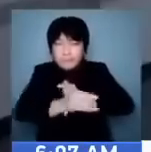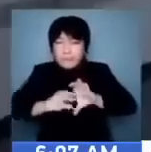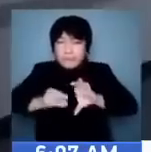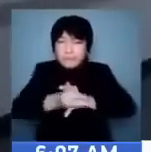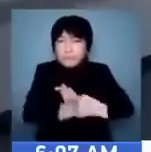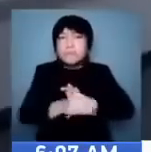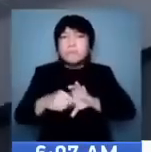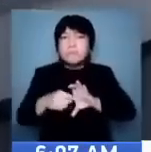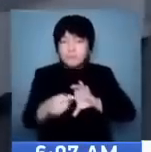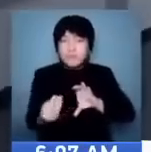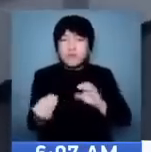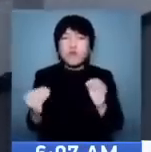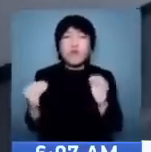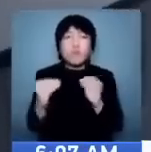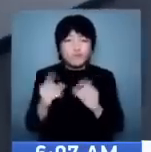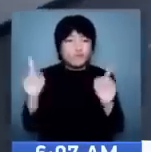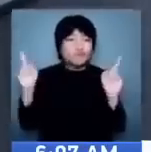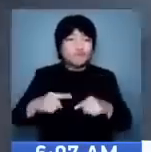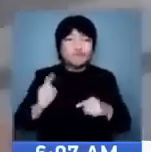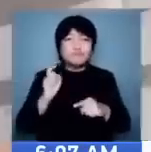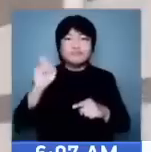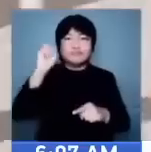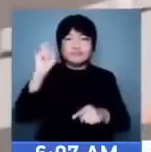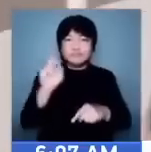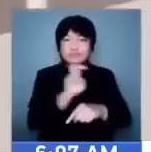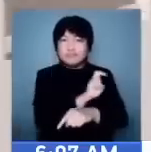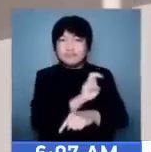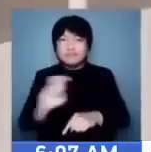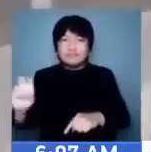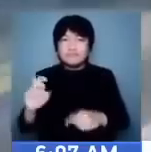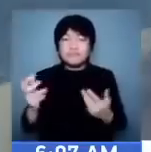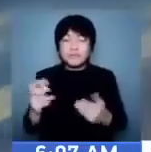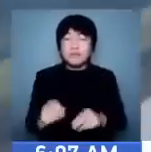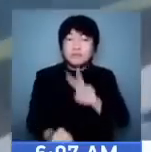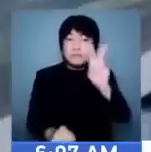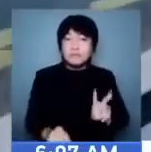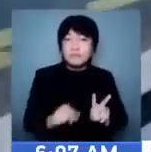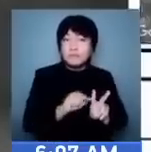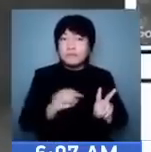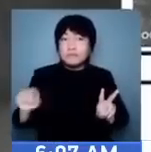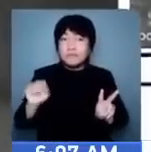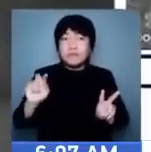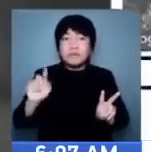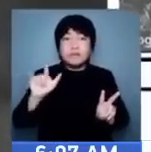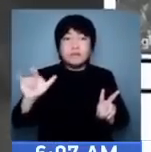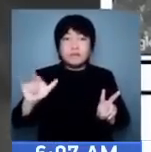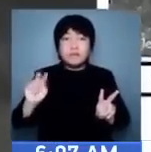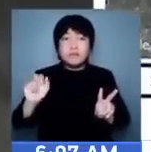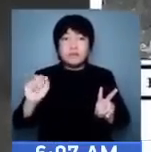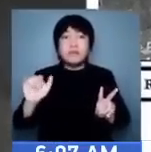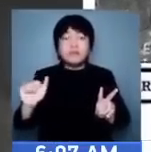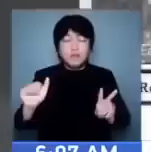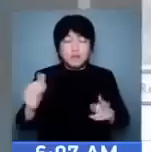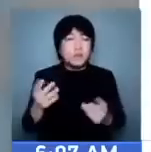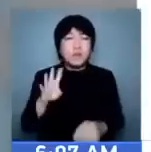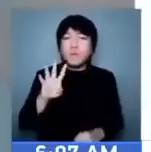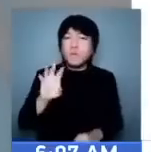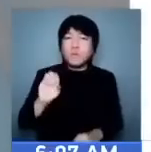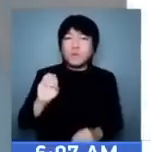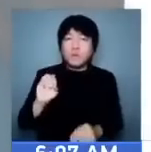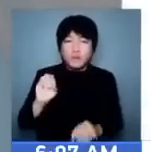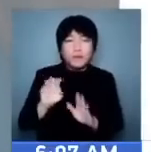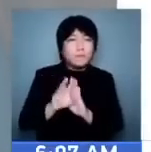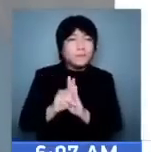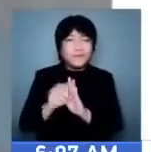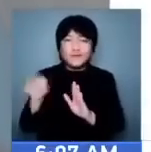biyahe mula Valenzuela, Panaia mula mahigit isang oras sa mahigit 40 minutes na lamang. Makakabawas din ito ng traffic sa mga daraan